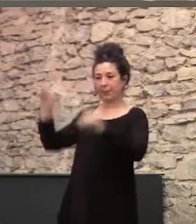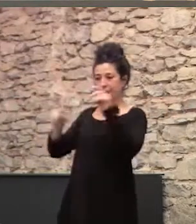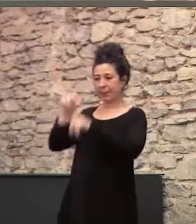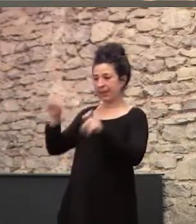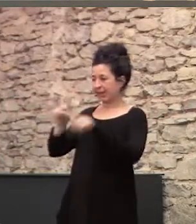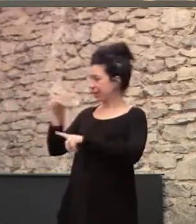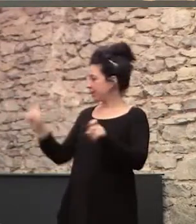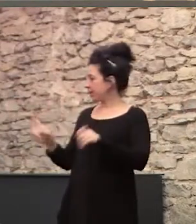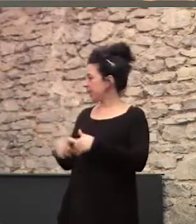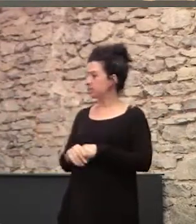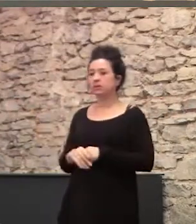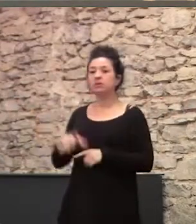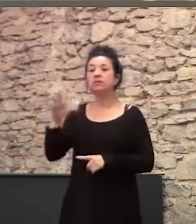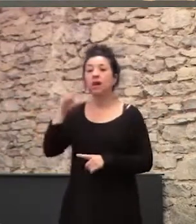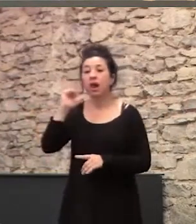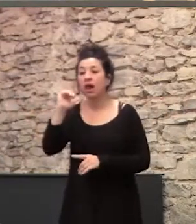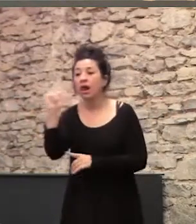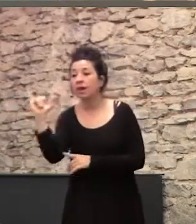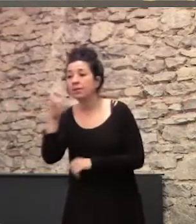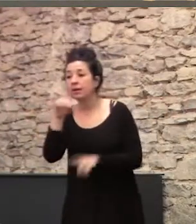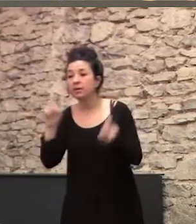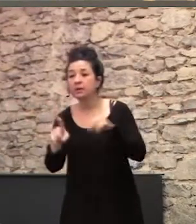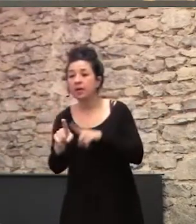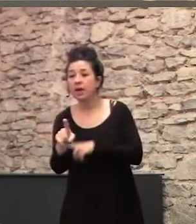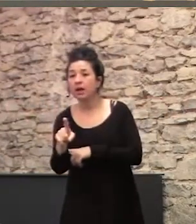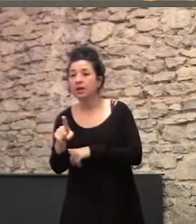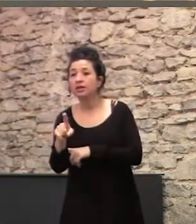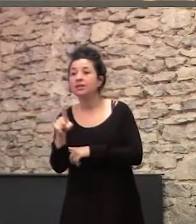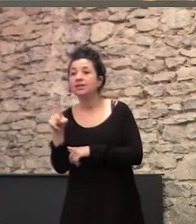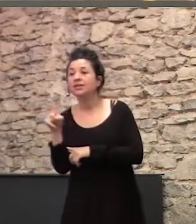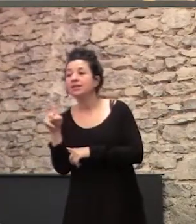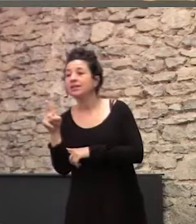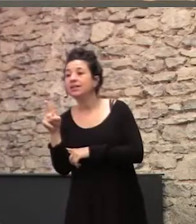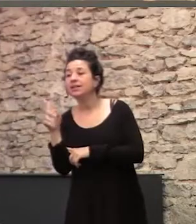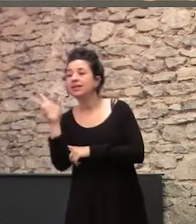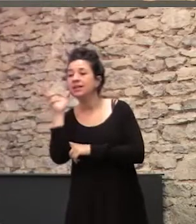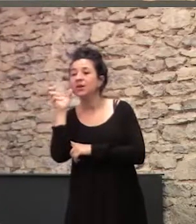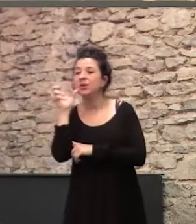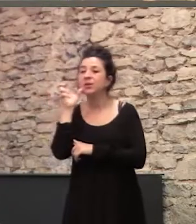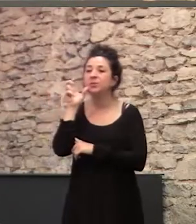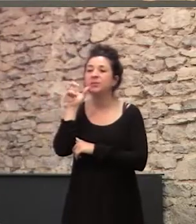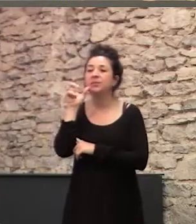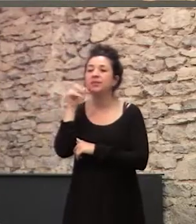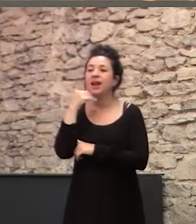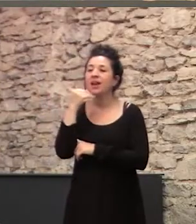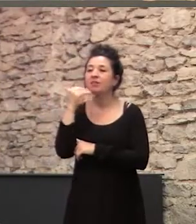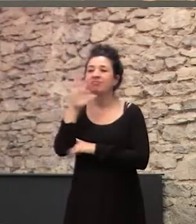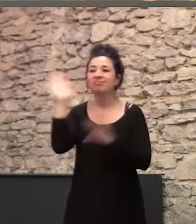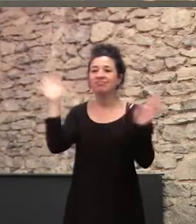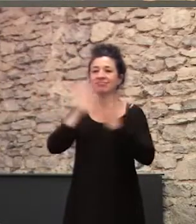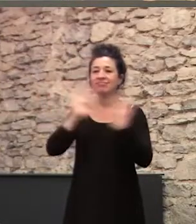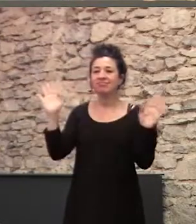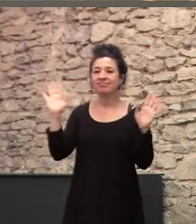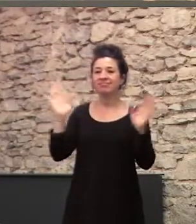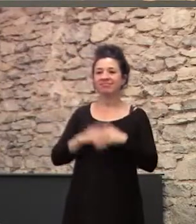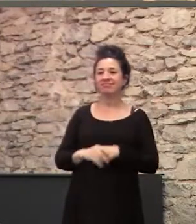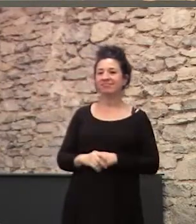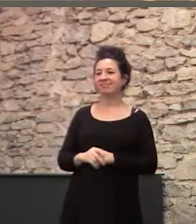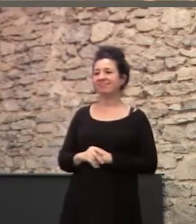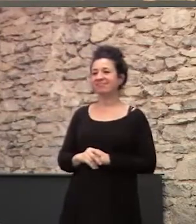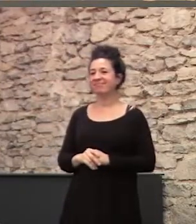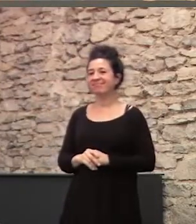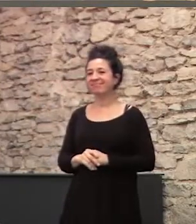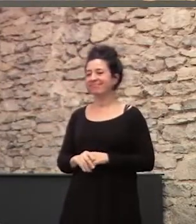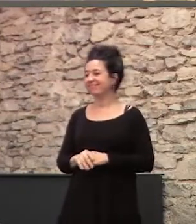eh? Itzul, badago. Entzun du, ez, bai, bai, ez,